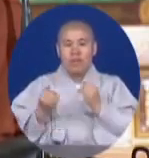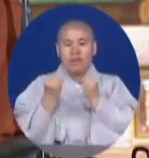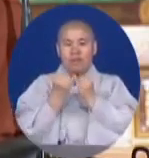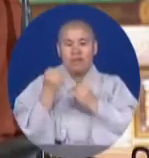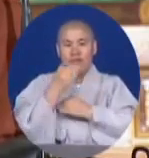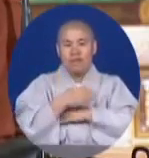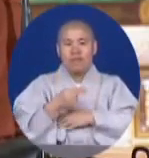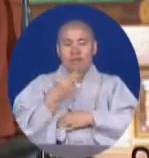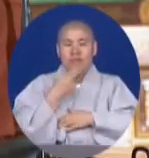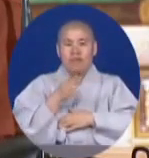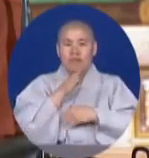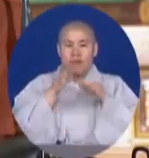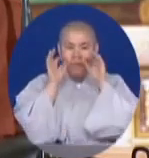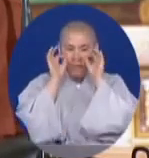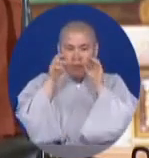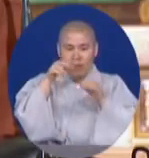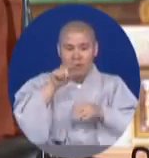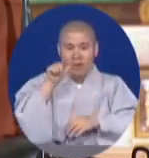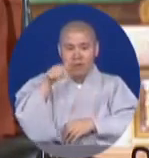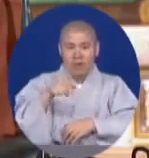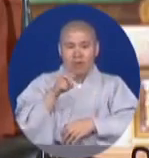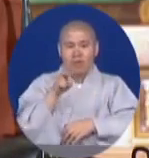이게 정멸이에요.